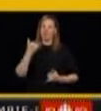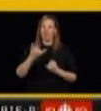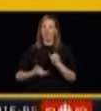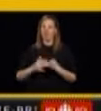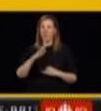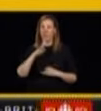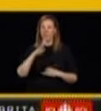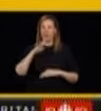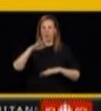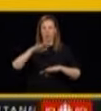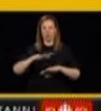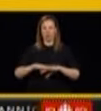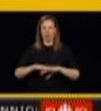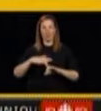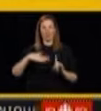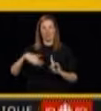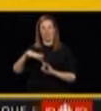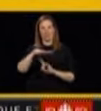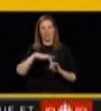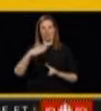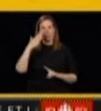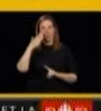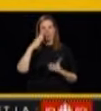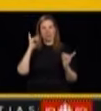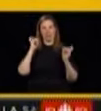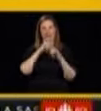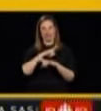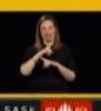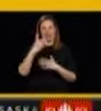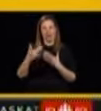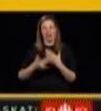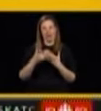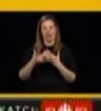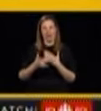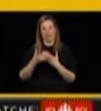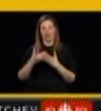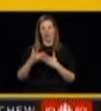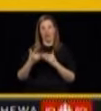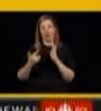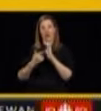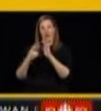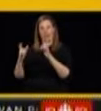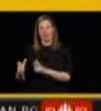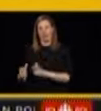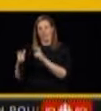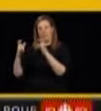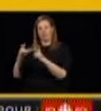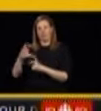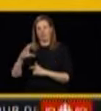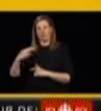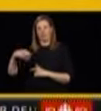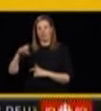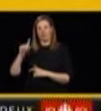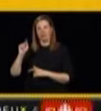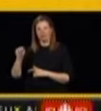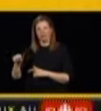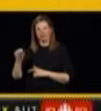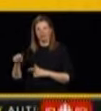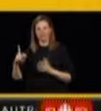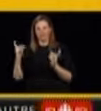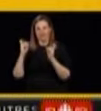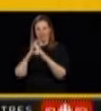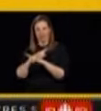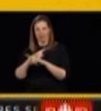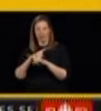que même si la situation est critique dans certains CHSLD, on le voit dans les hôpitaux, la